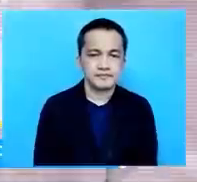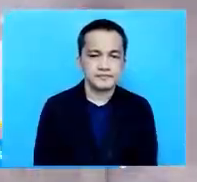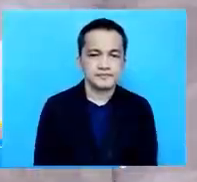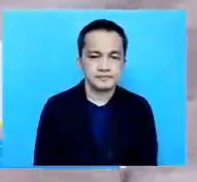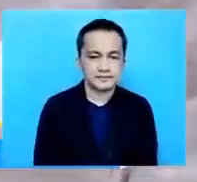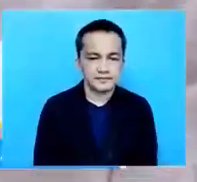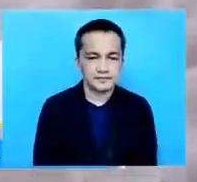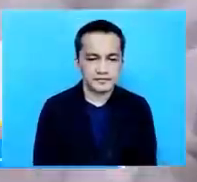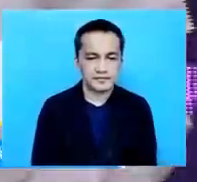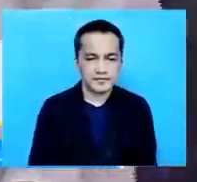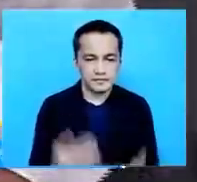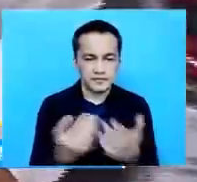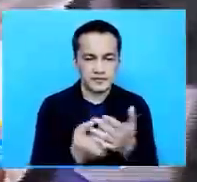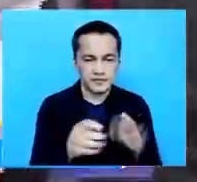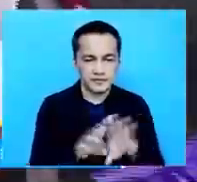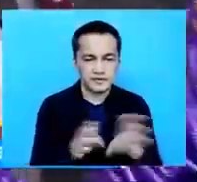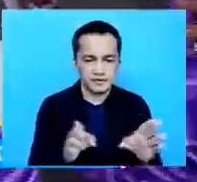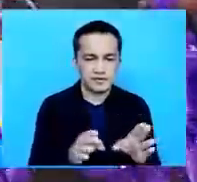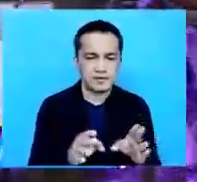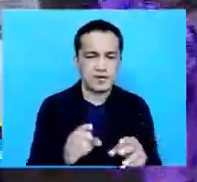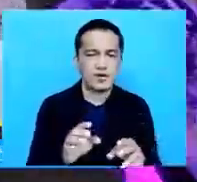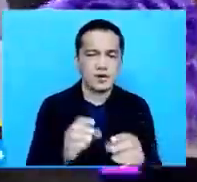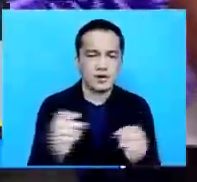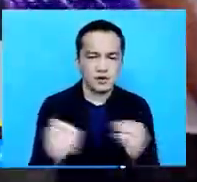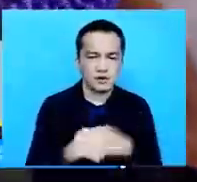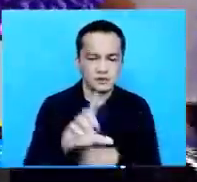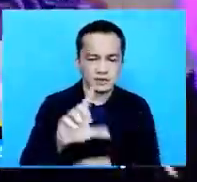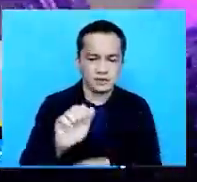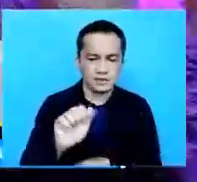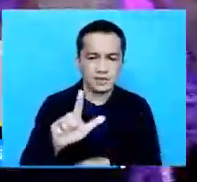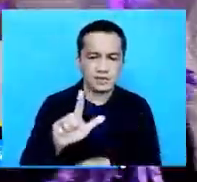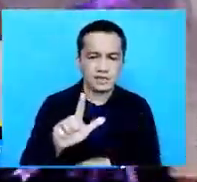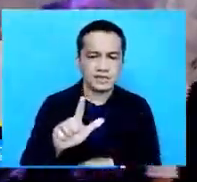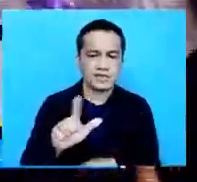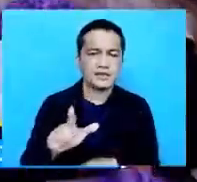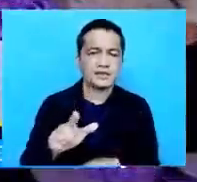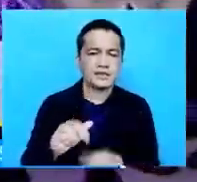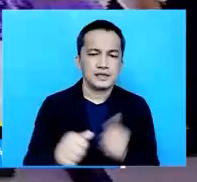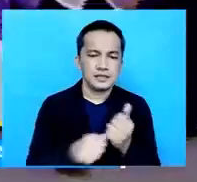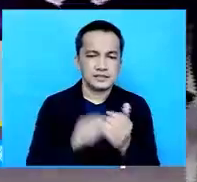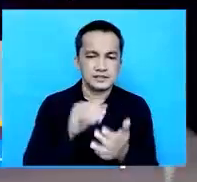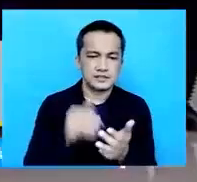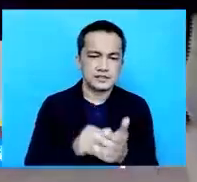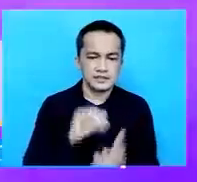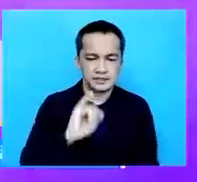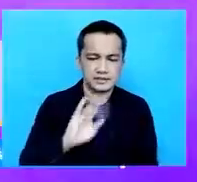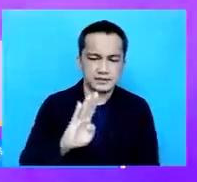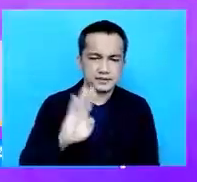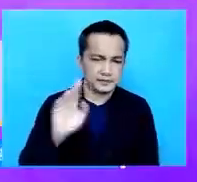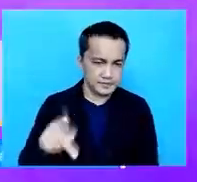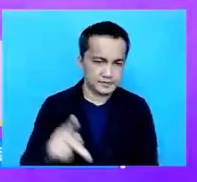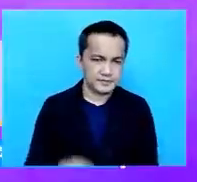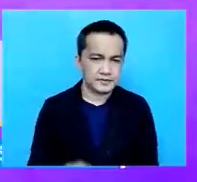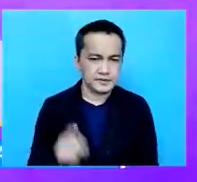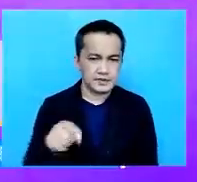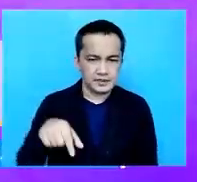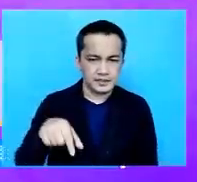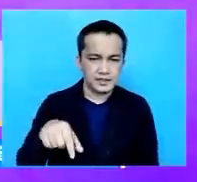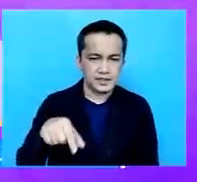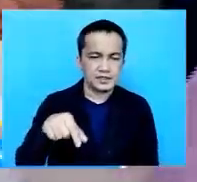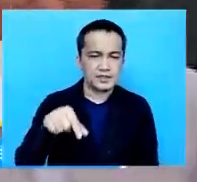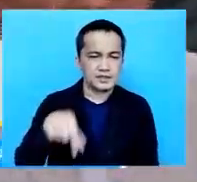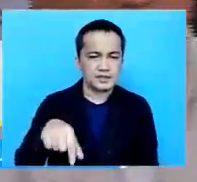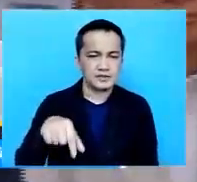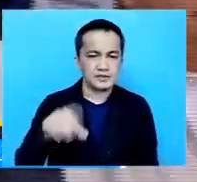Ito ang bagong bukas na tanggapan ng Legal Aid Center ng Integrated Bar of the Philippines o IBP sa Quezon City Hall of